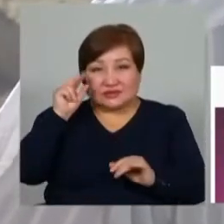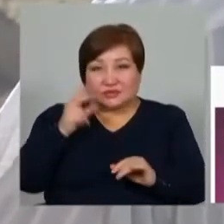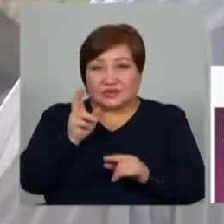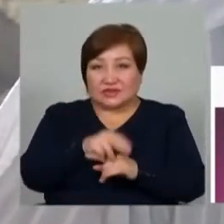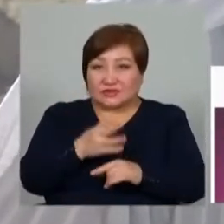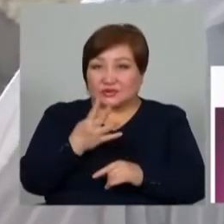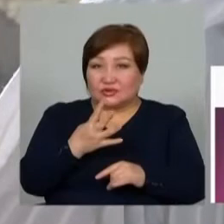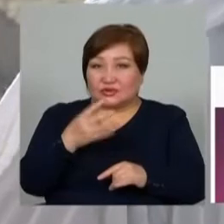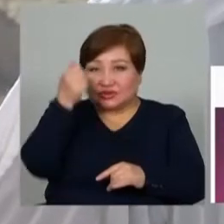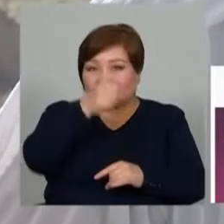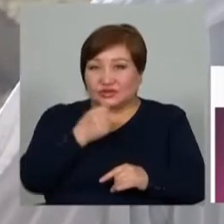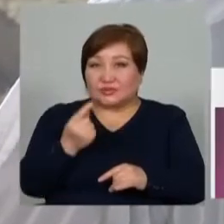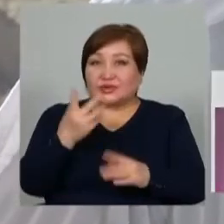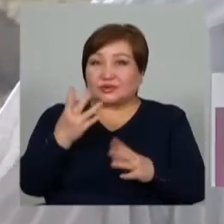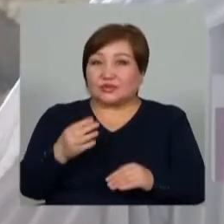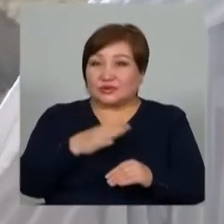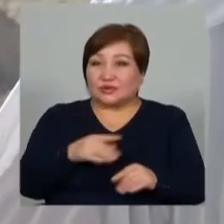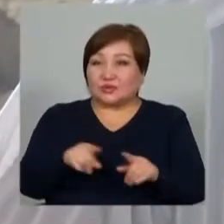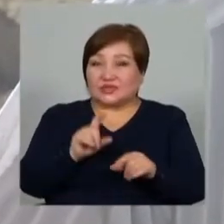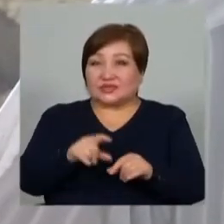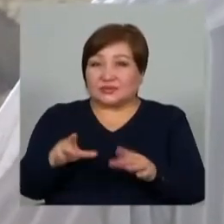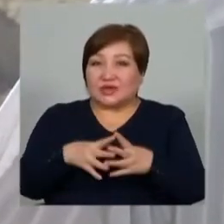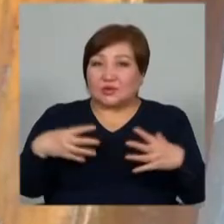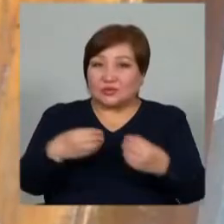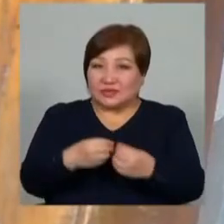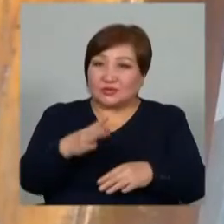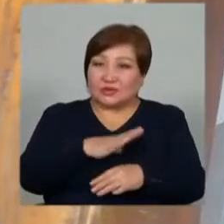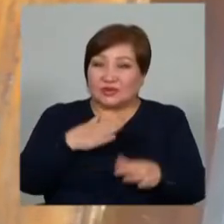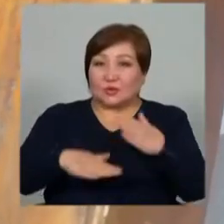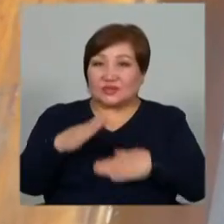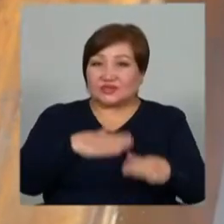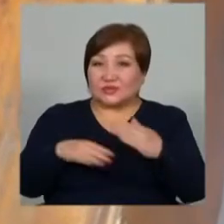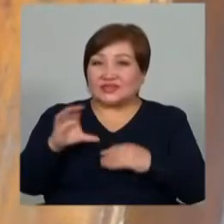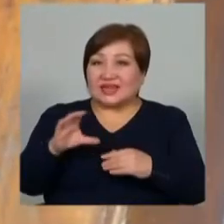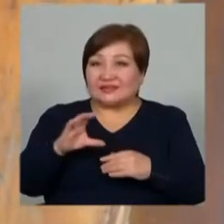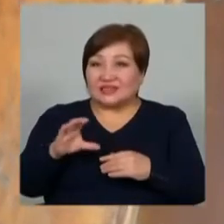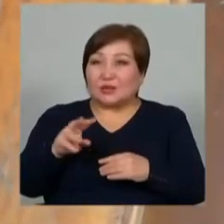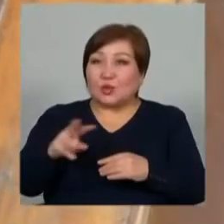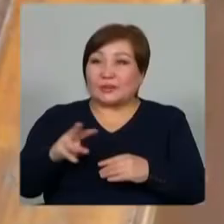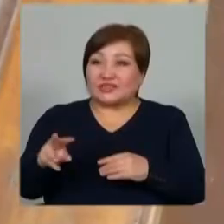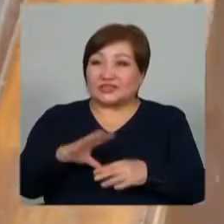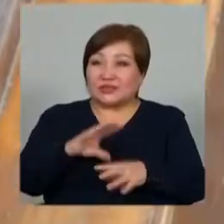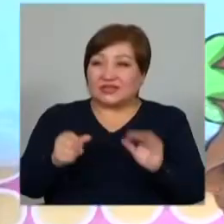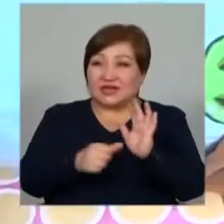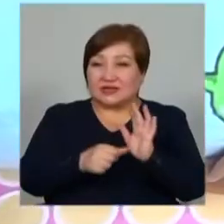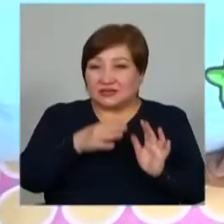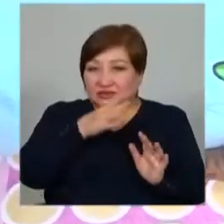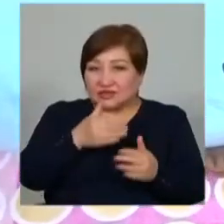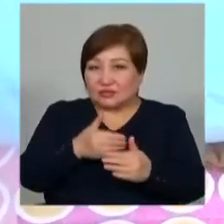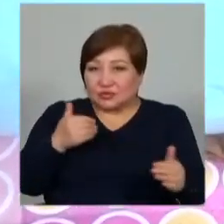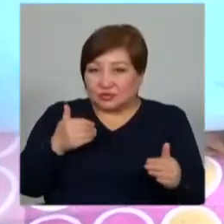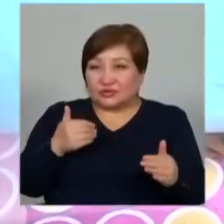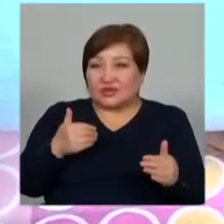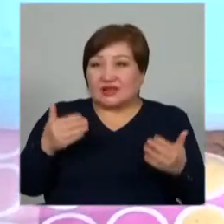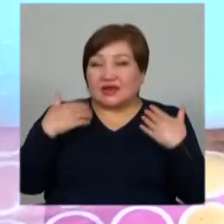4 жыл бір күн болыпты. Осындай адамдармен отбасы болғаныма қуаныштымын. Сәния Мұхамеджанова мұның бәрі 6 жыл бұрын саябақта күні бойы